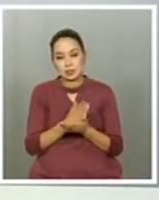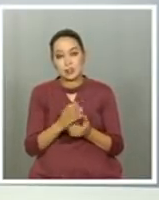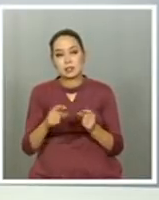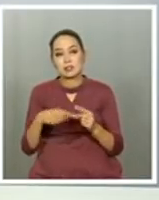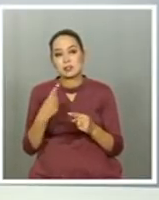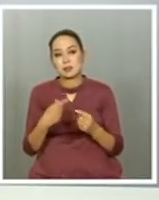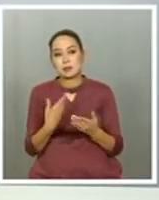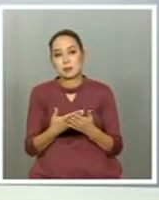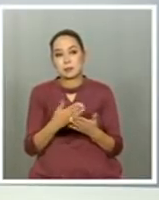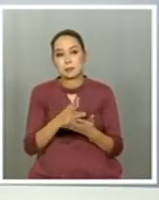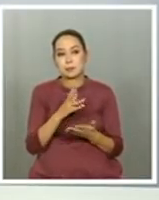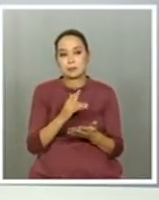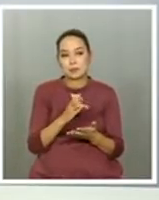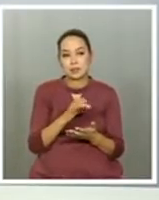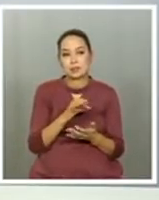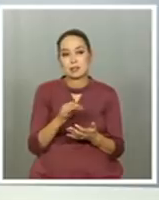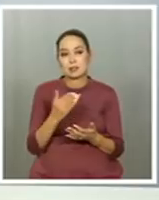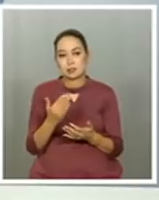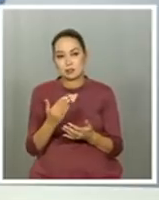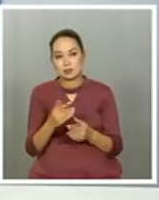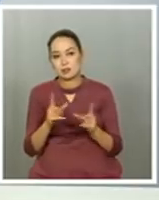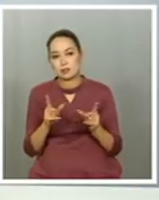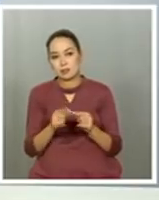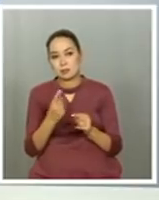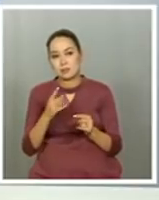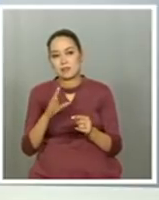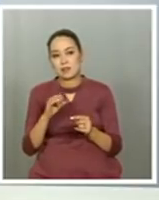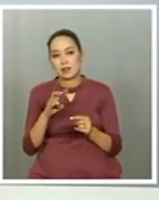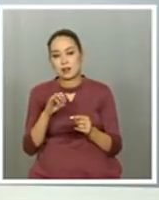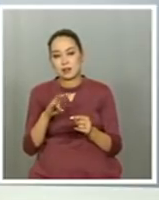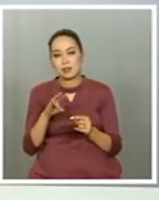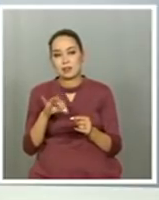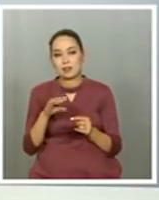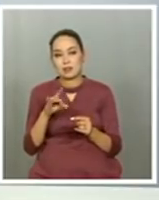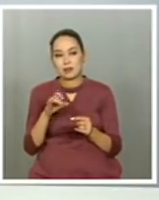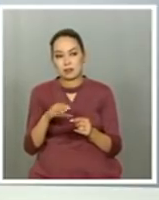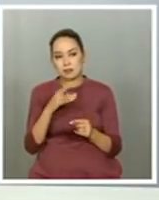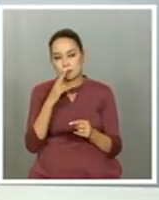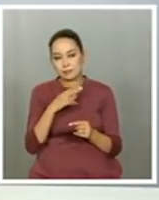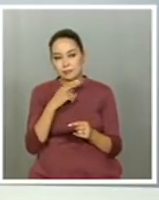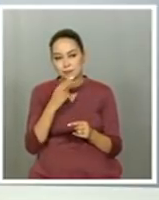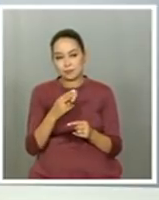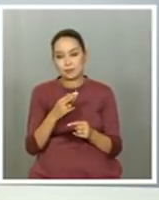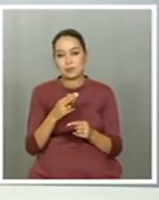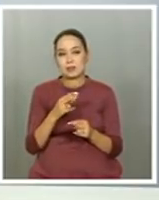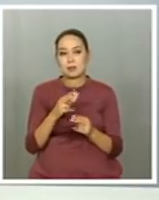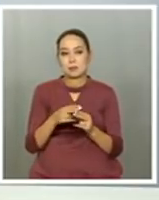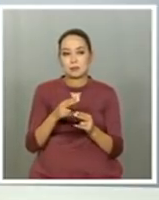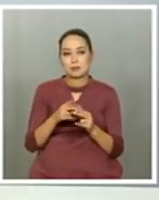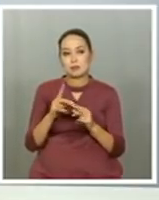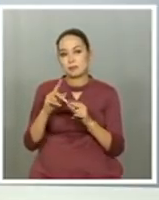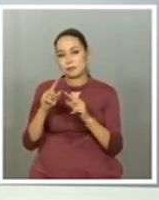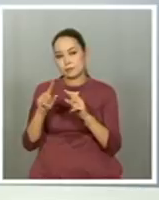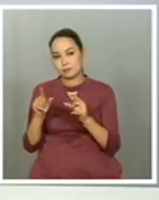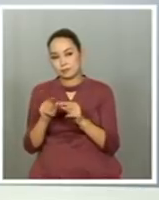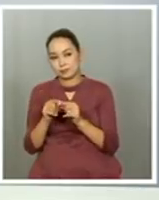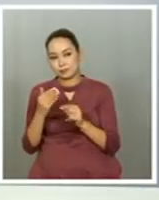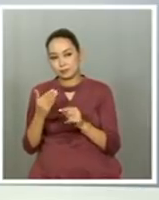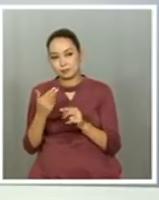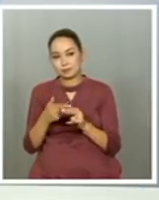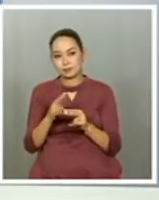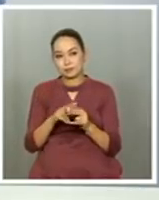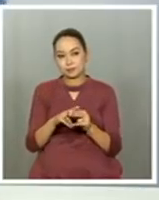мыс пен күмістің бірвалентті нитратының реакция теңдеуін. Мыс күмістен бұрын тұр, яғни күміске